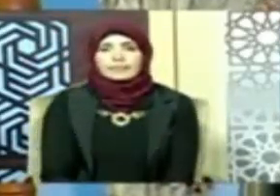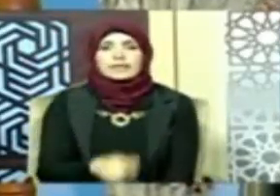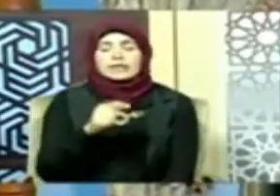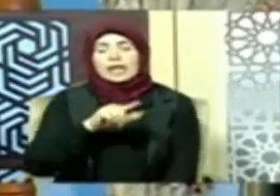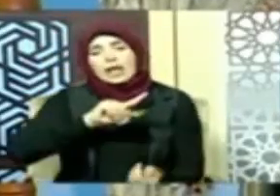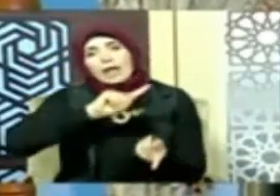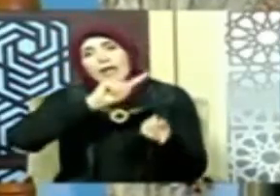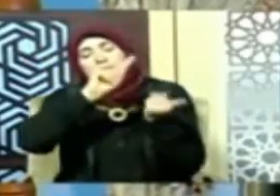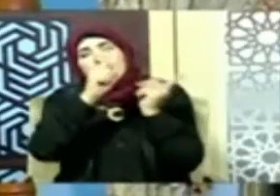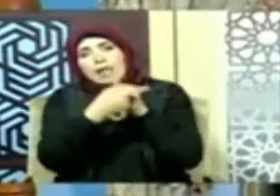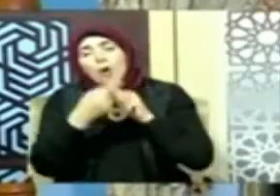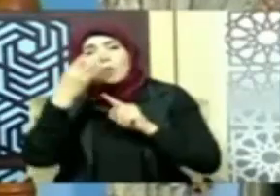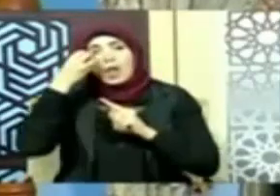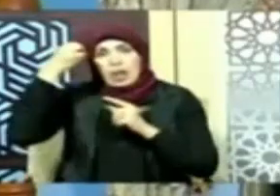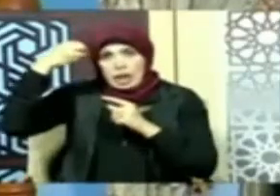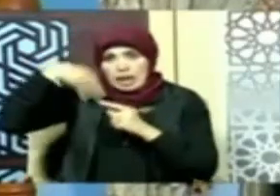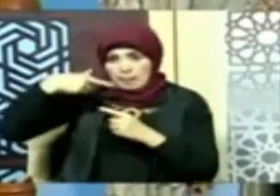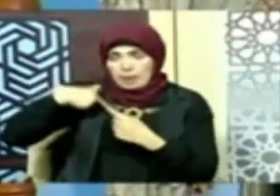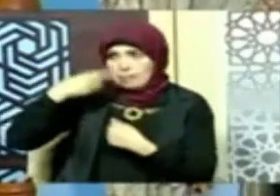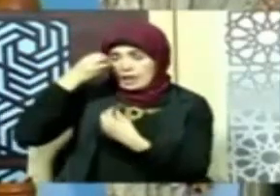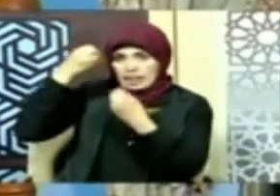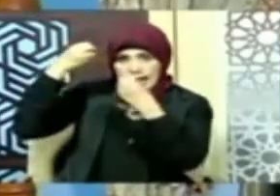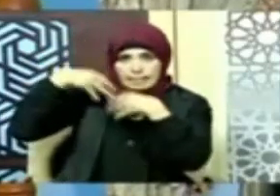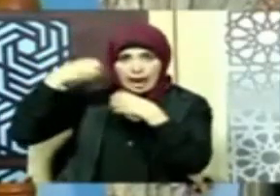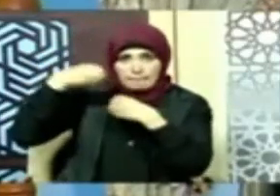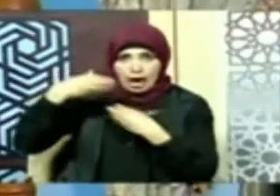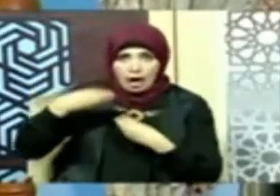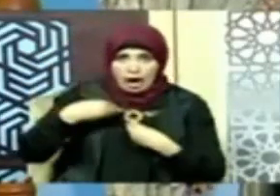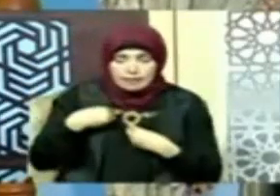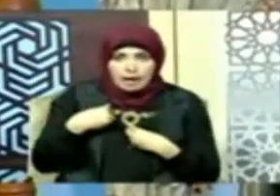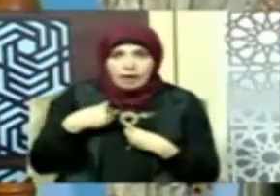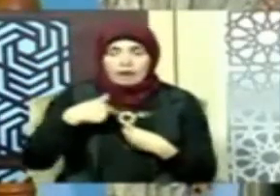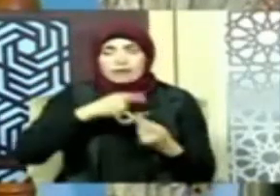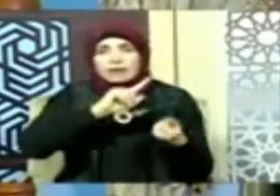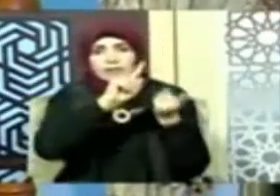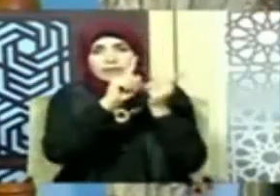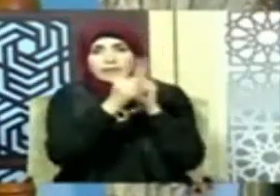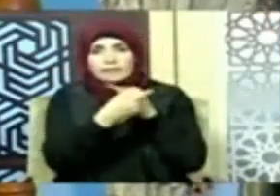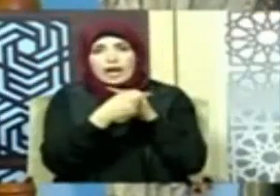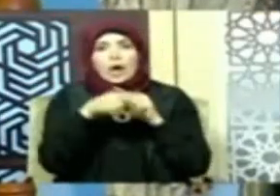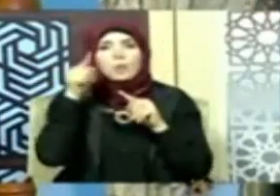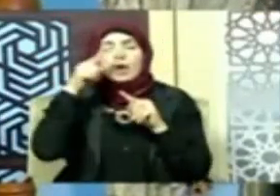فتحول النعمة التي أنعم الله بها عليك إلى نقمة،